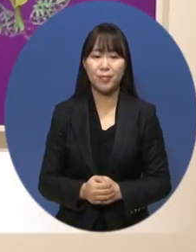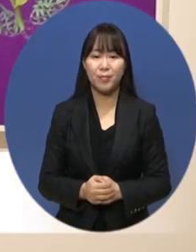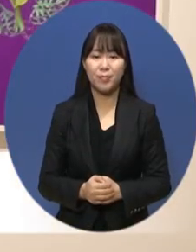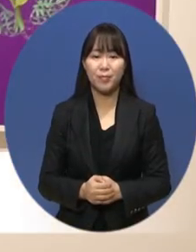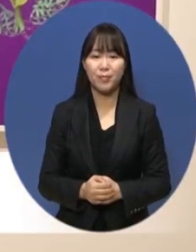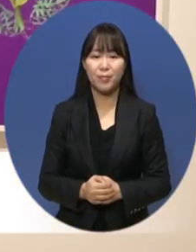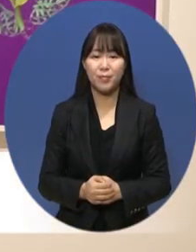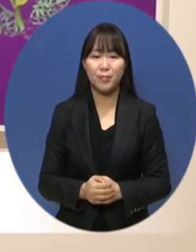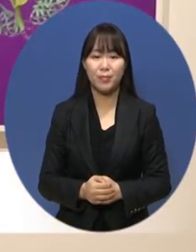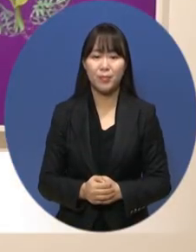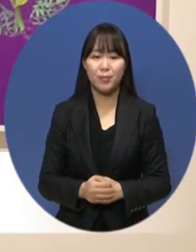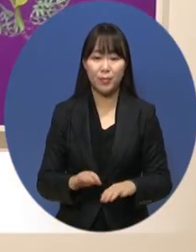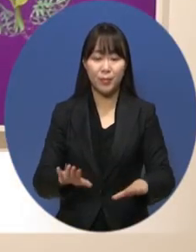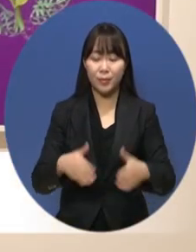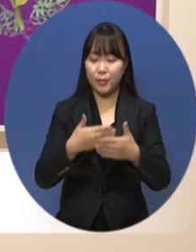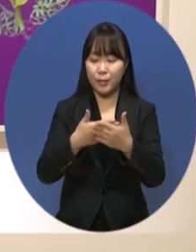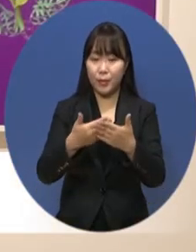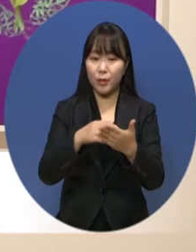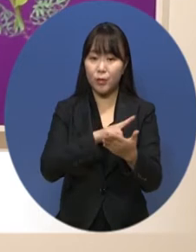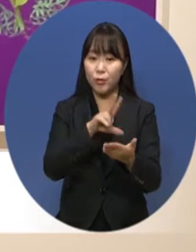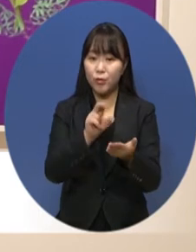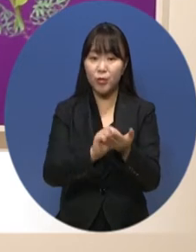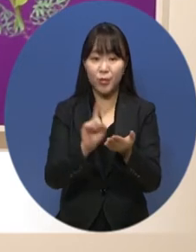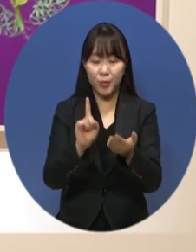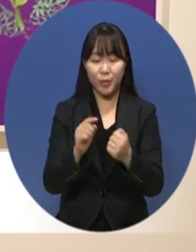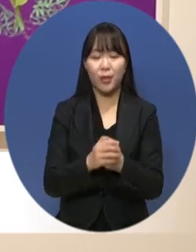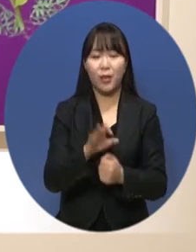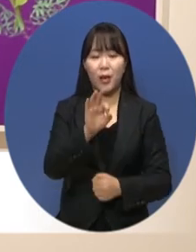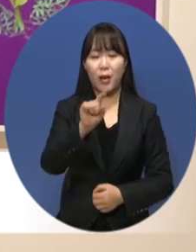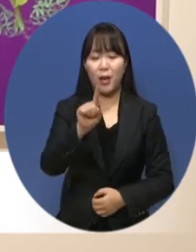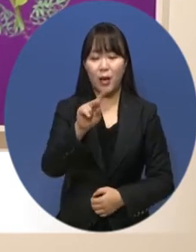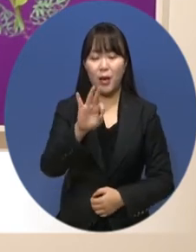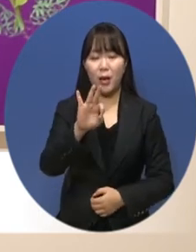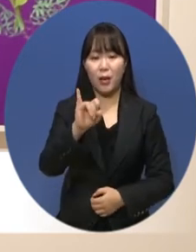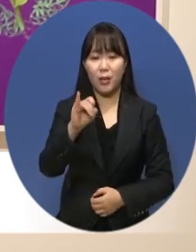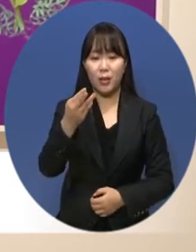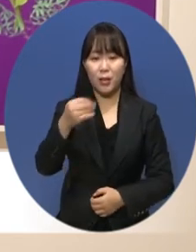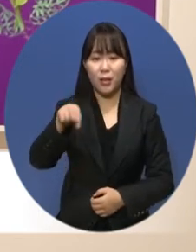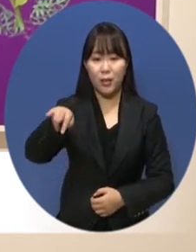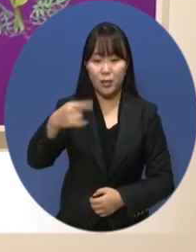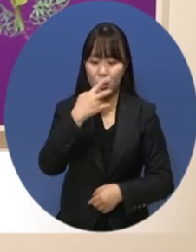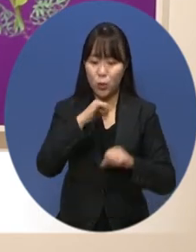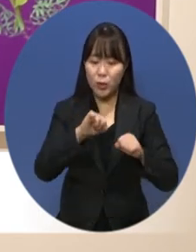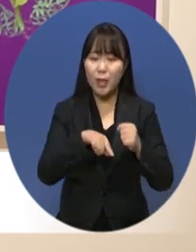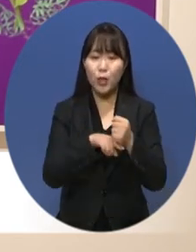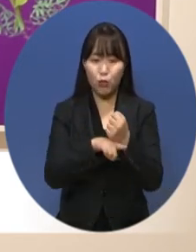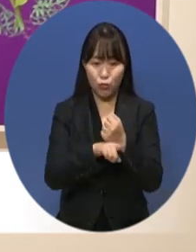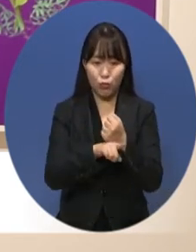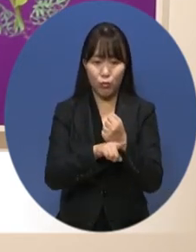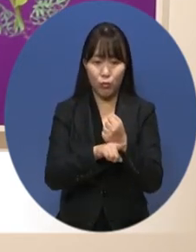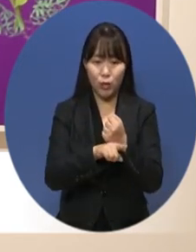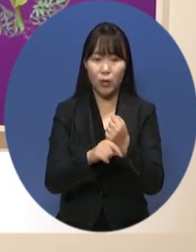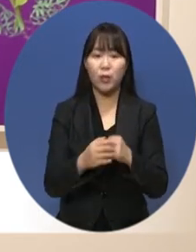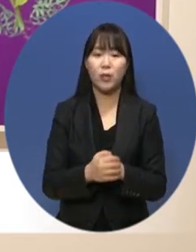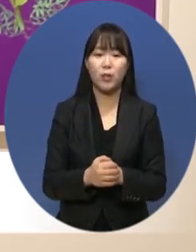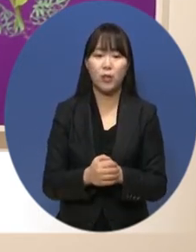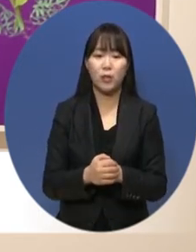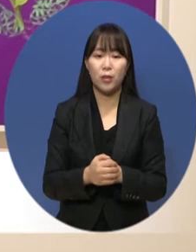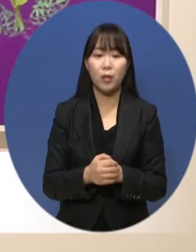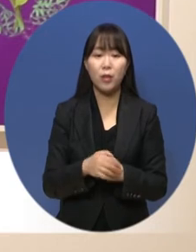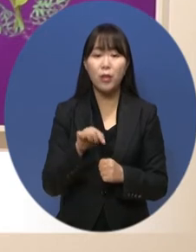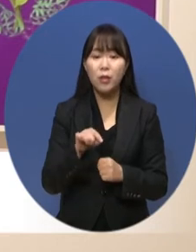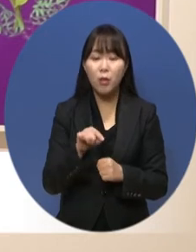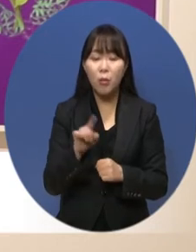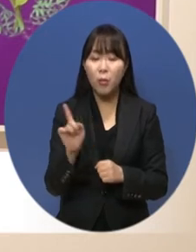저희 전시 작품의 주제가 이번에는 아이리스 존재의 이유입니다. 이 아이리스